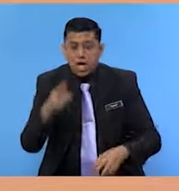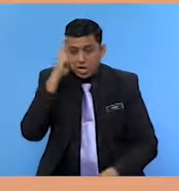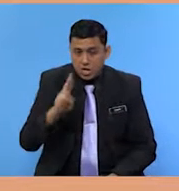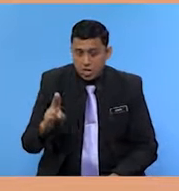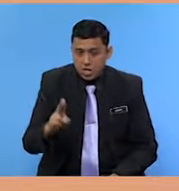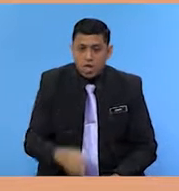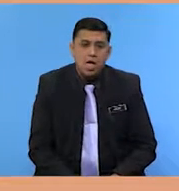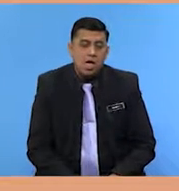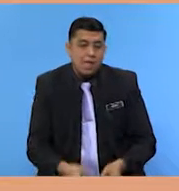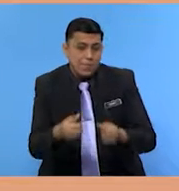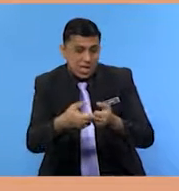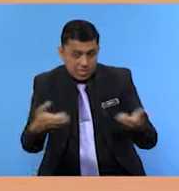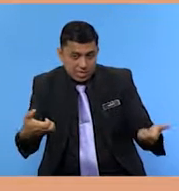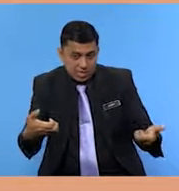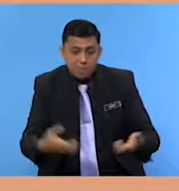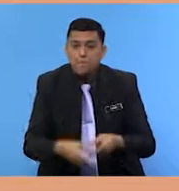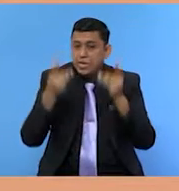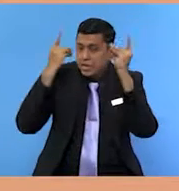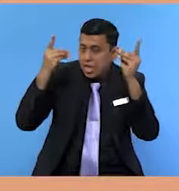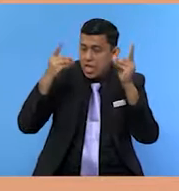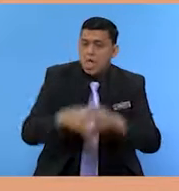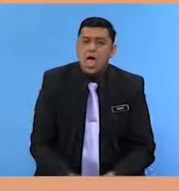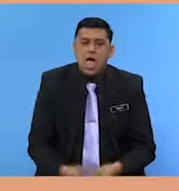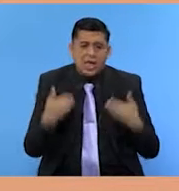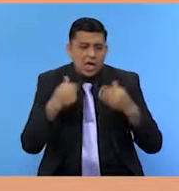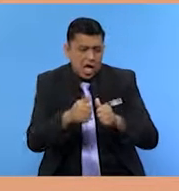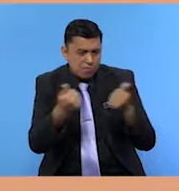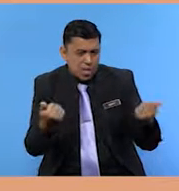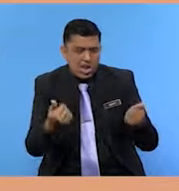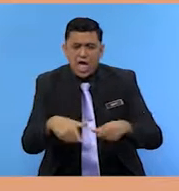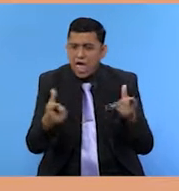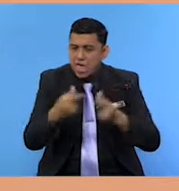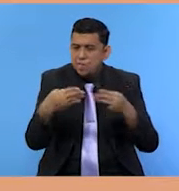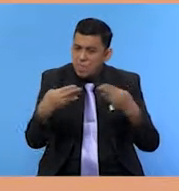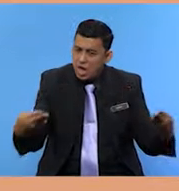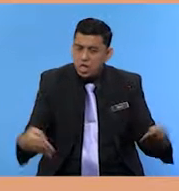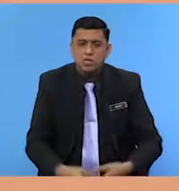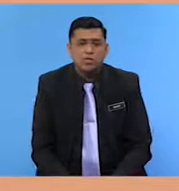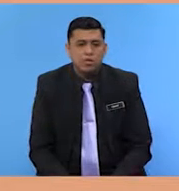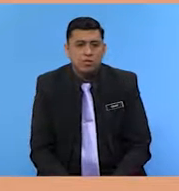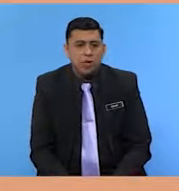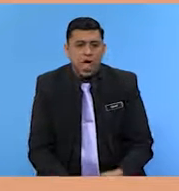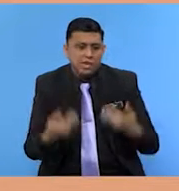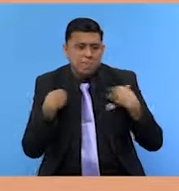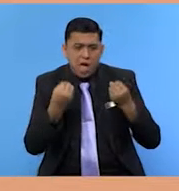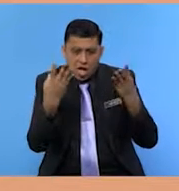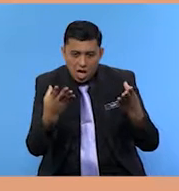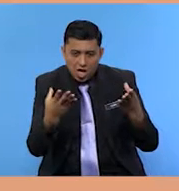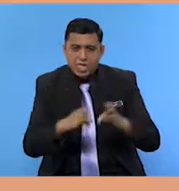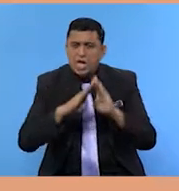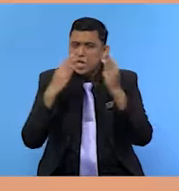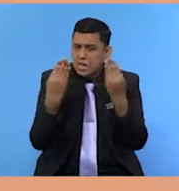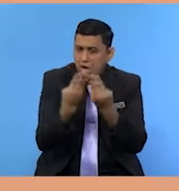pendidikan, kewujudan akhbar pelbagai bahasa serta kewujudan pelbagai kaum, persatuan pelbagai kaum yang